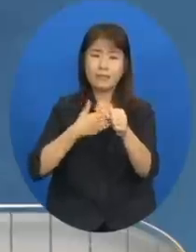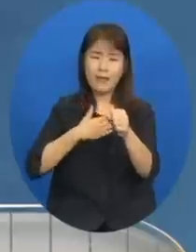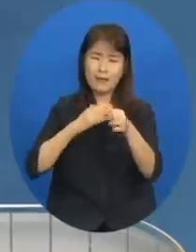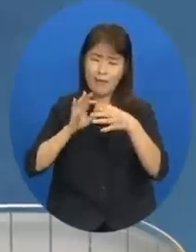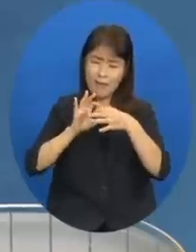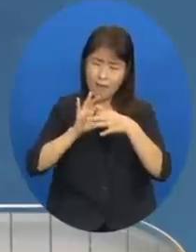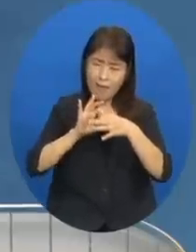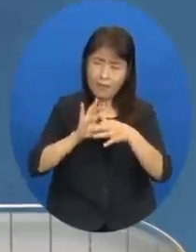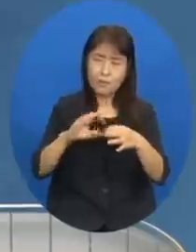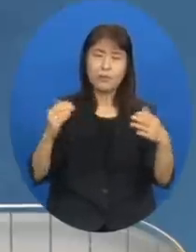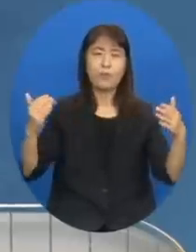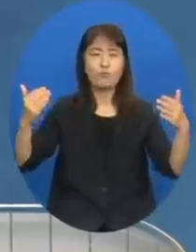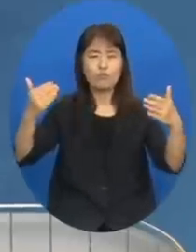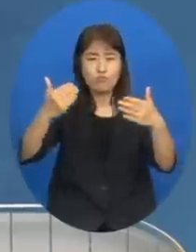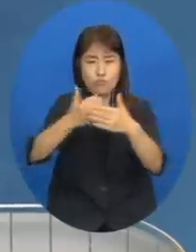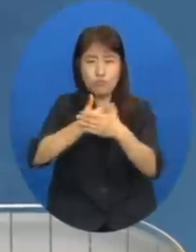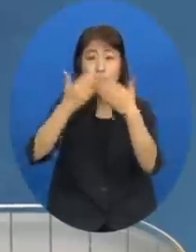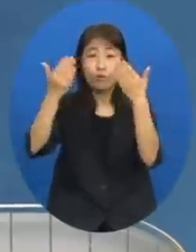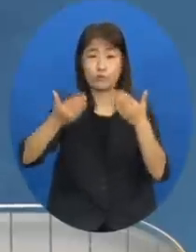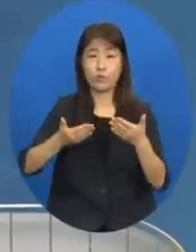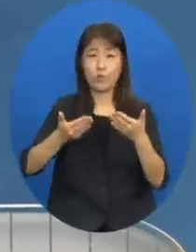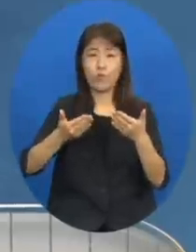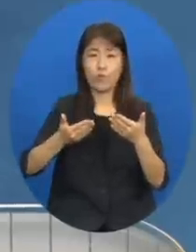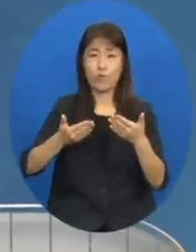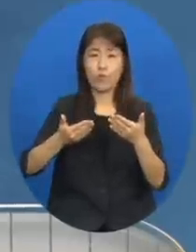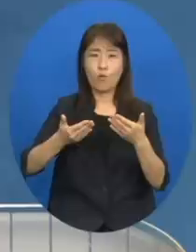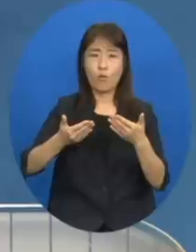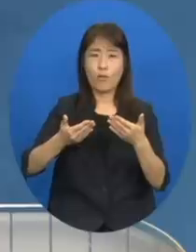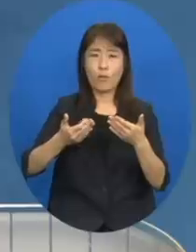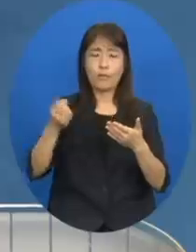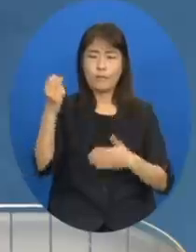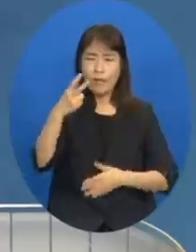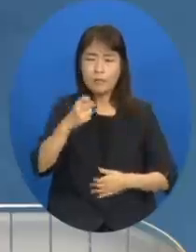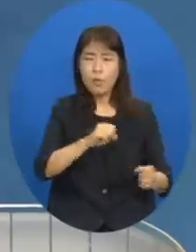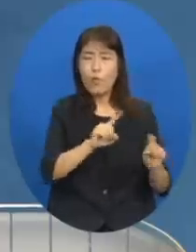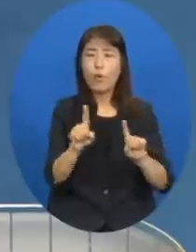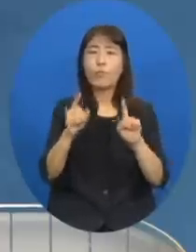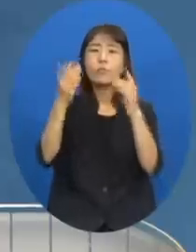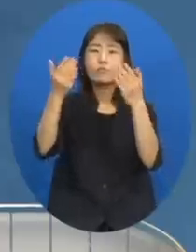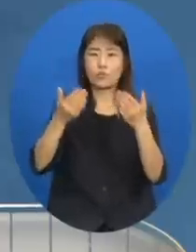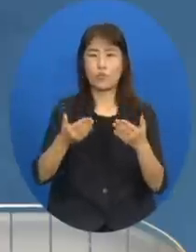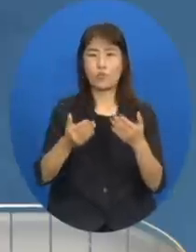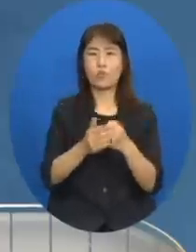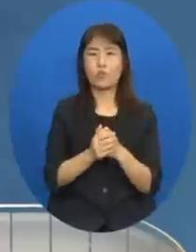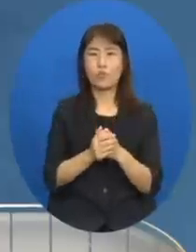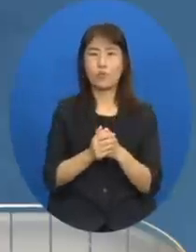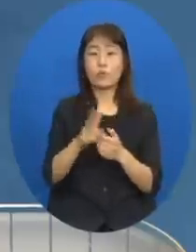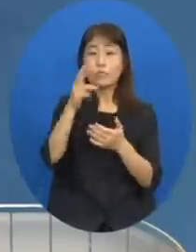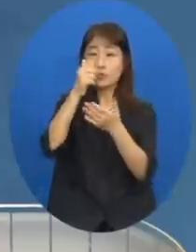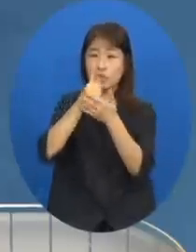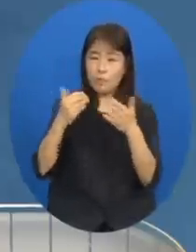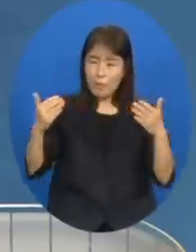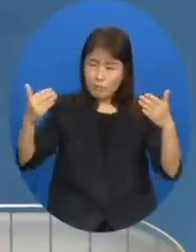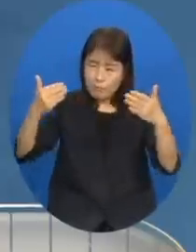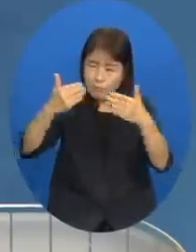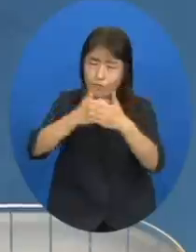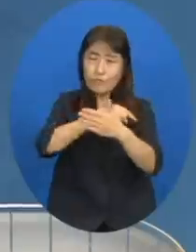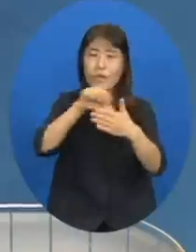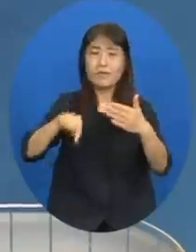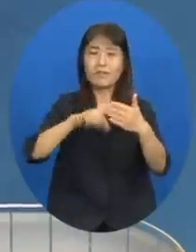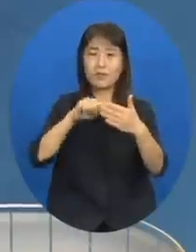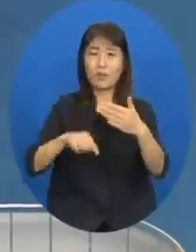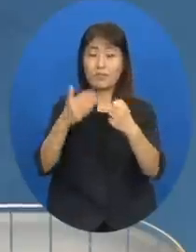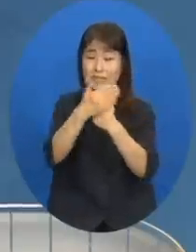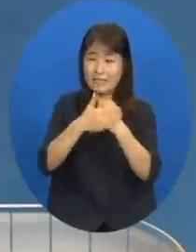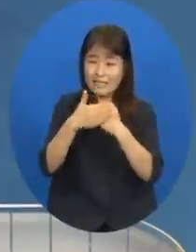품어줍니다 그리고 다시 일으켜 주세요 주님의 품 안에서 그 십자가의 은혜 아래서